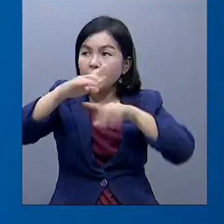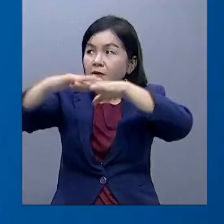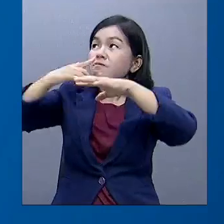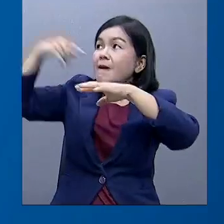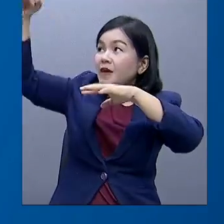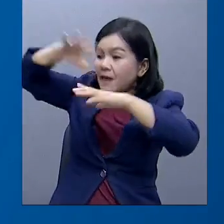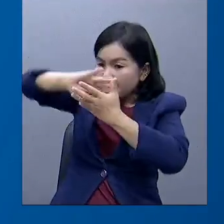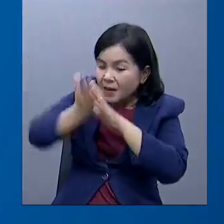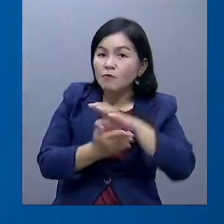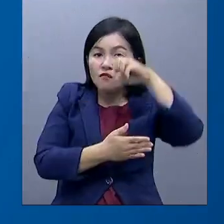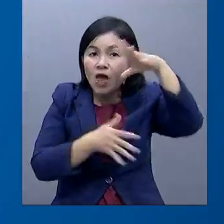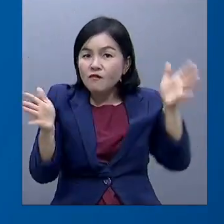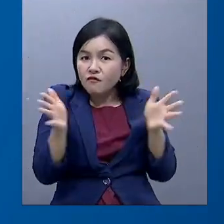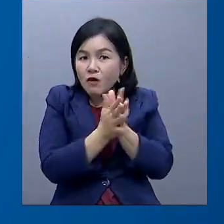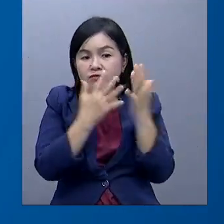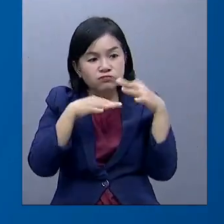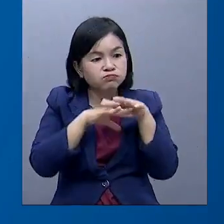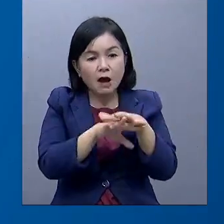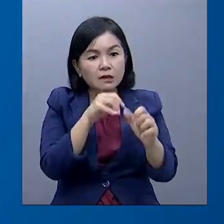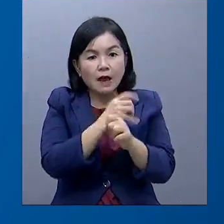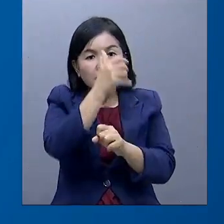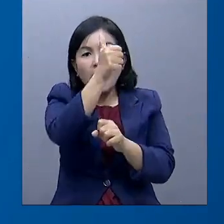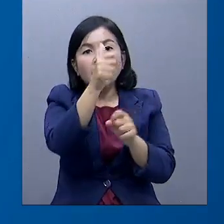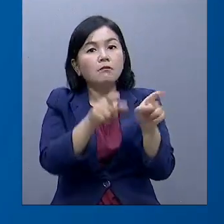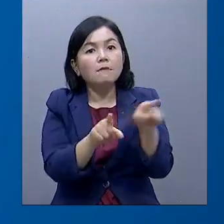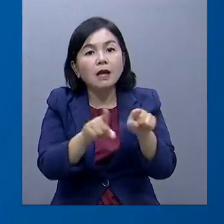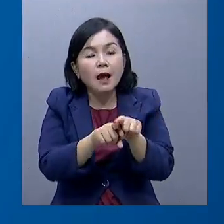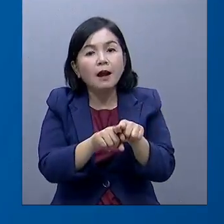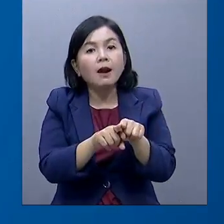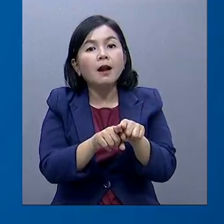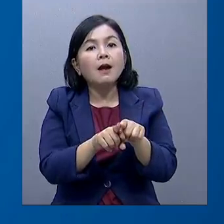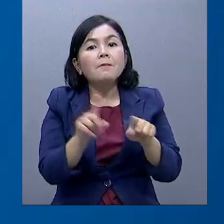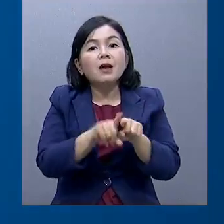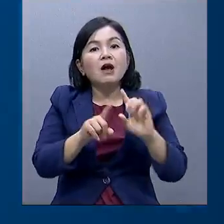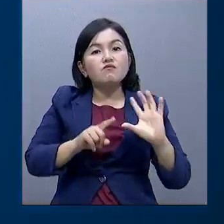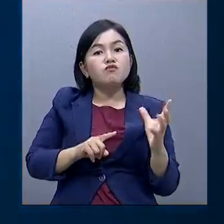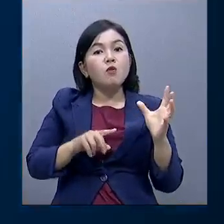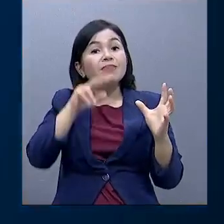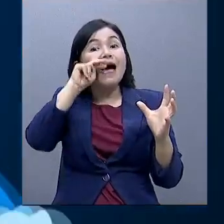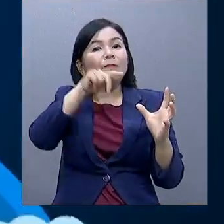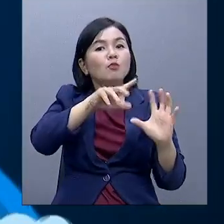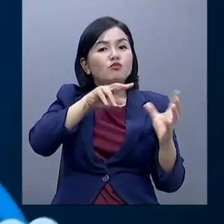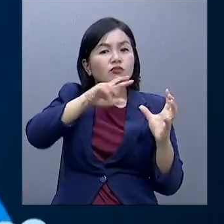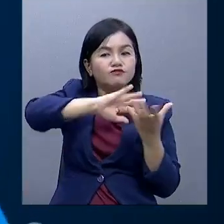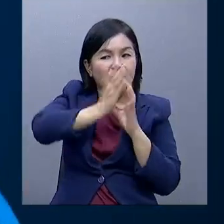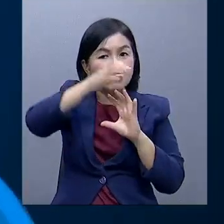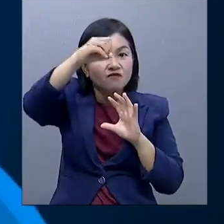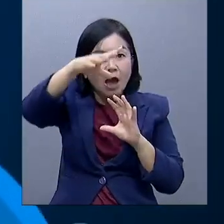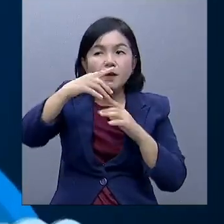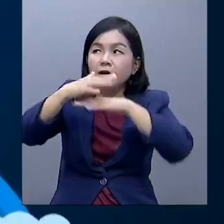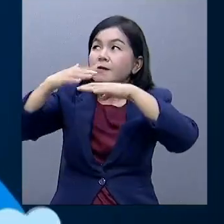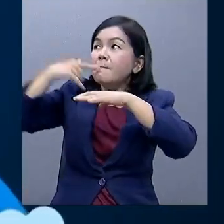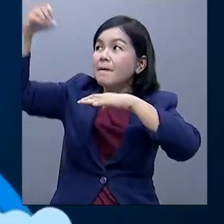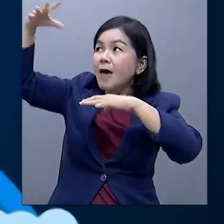านไฟฟ้าที่ถูกแปลงมาจากแสงอาทิตย ์ แล้วก็พลังงานไฟฟ้าที่ถูกผลิตด้วยพลังงานน้ำเนี่ยนะครับก็ทำให้เกิดเรื่องของโ